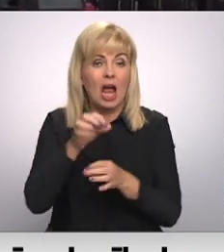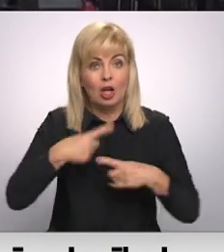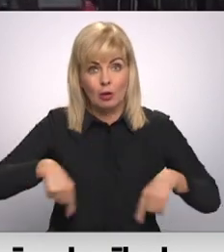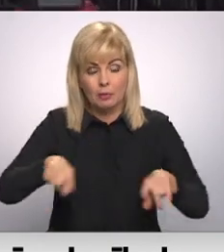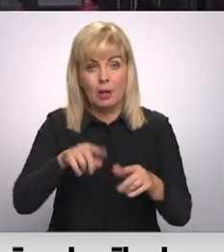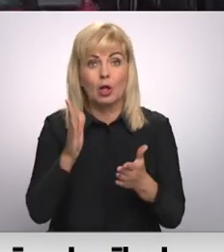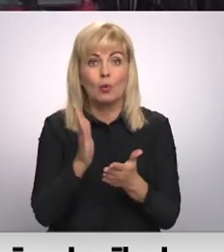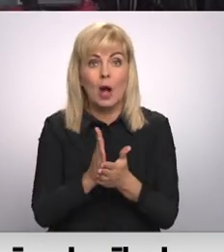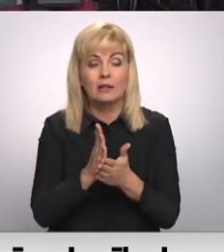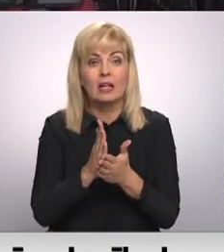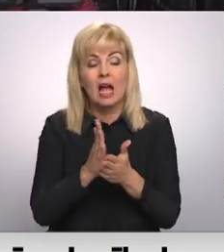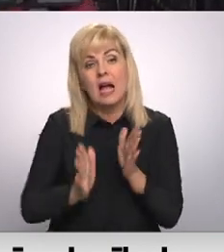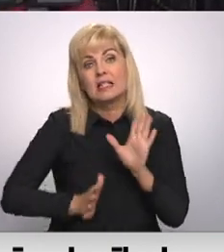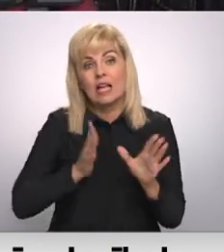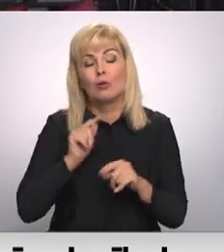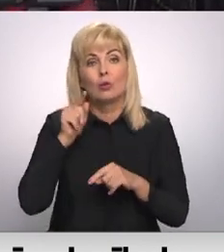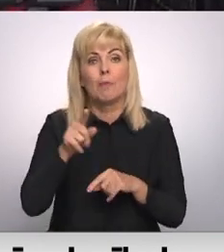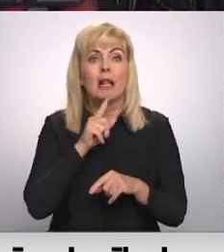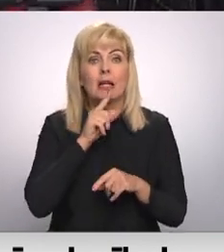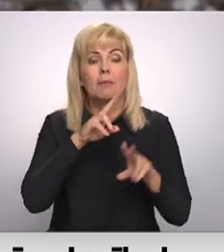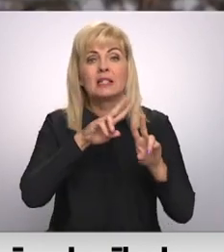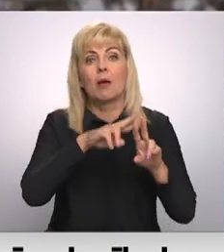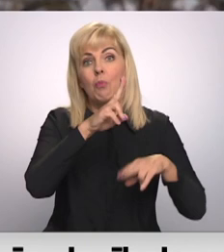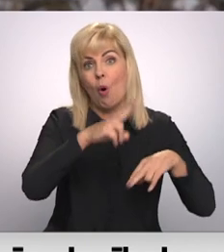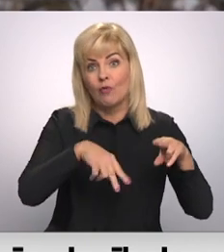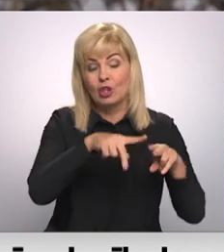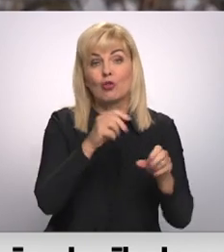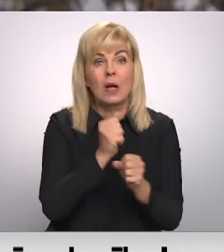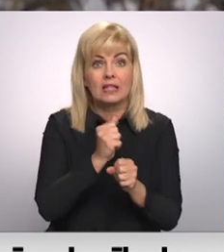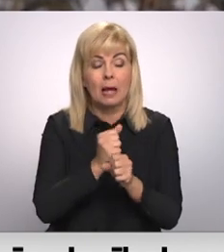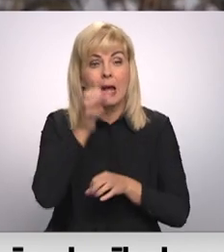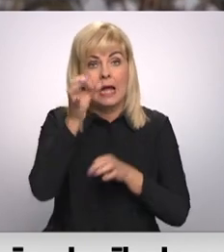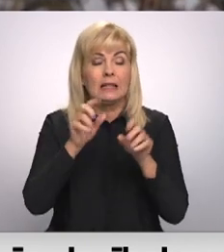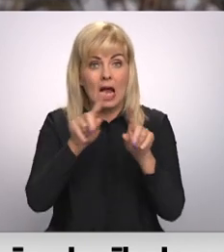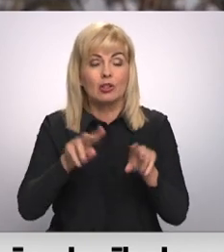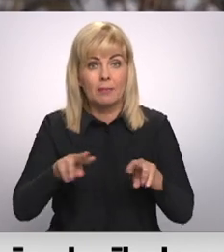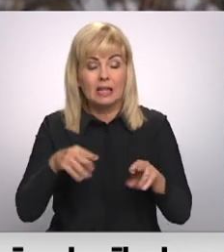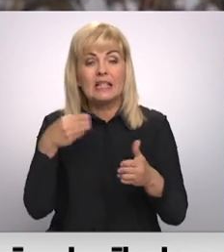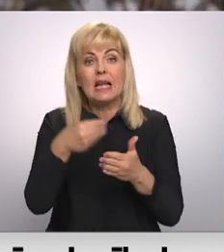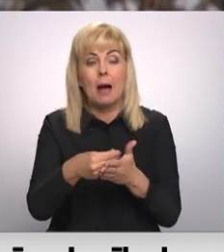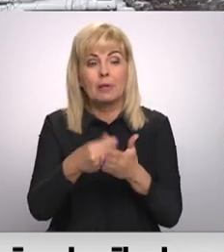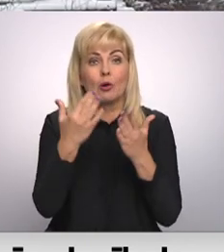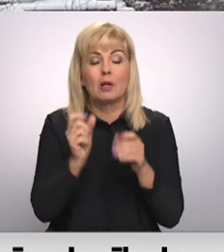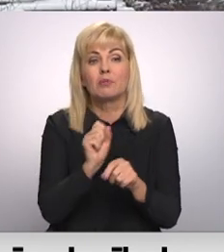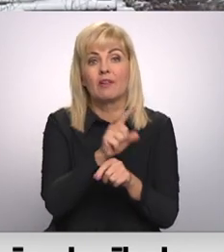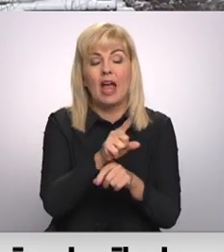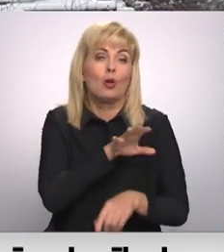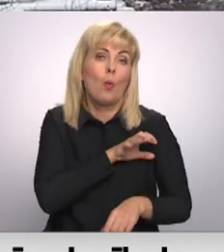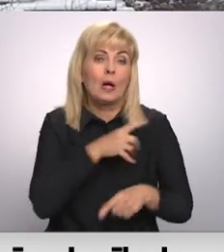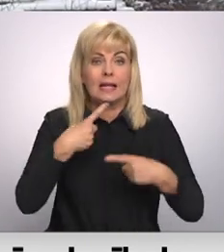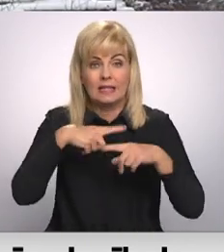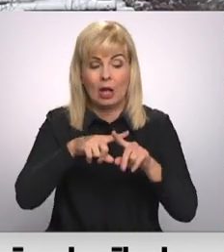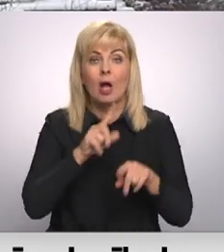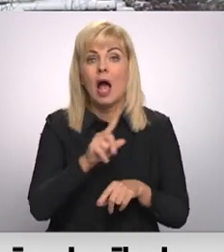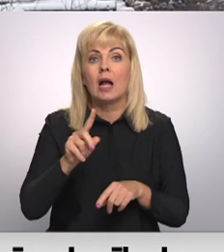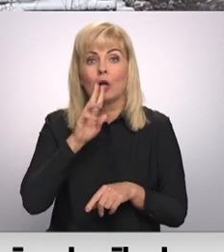saistībā ar teritorijas sagatavošanu topošā Liepājas cietuma būvniecībai. Šos darbus Tieslietu ministrija iepirkuma rezultātā uzdevusi veikt ogres tehnikumam, kas katru